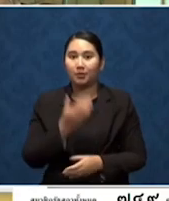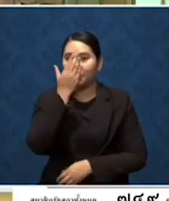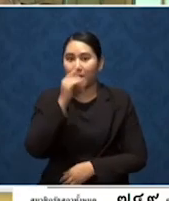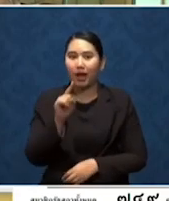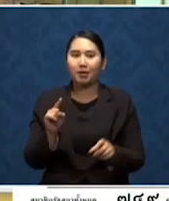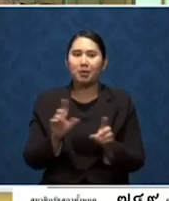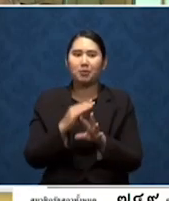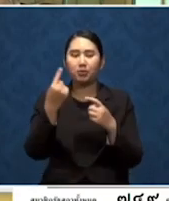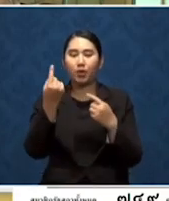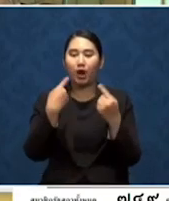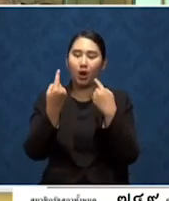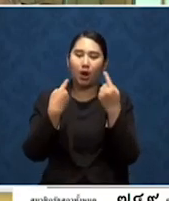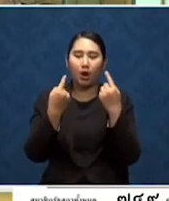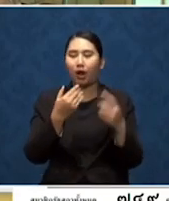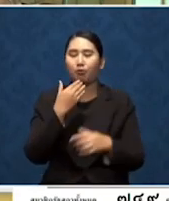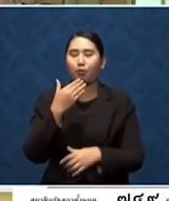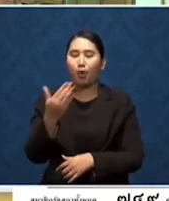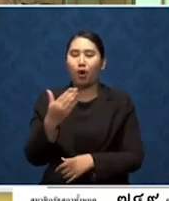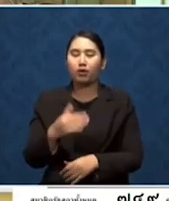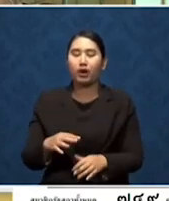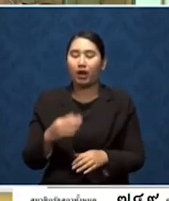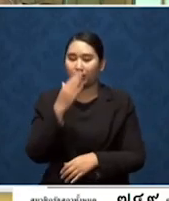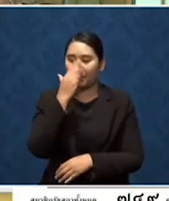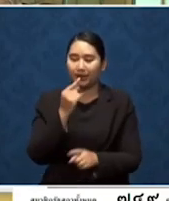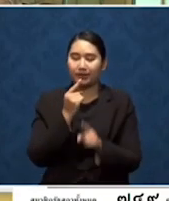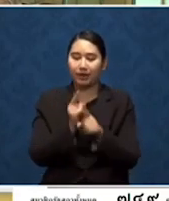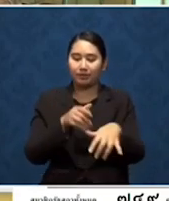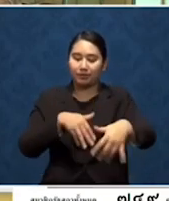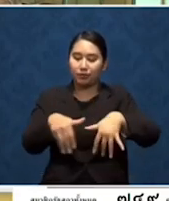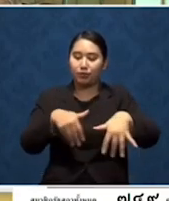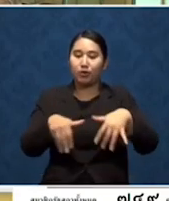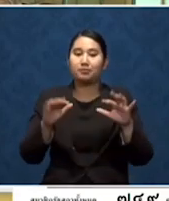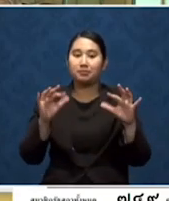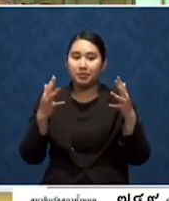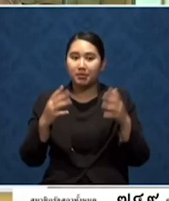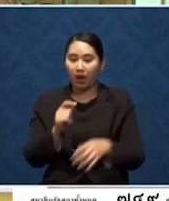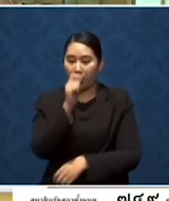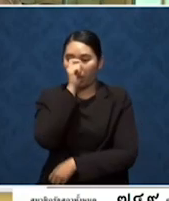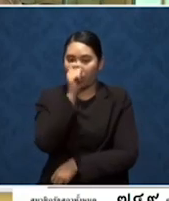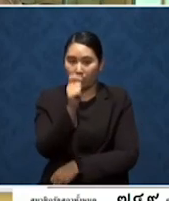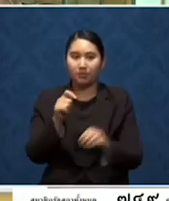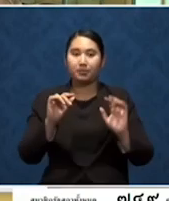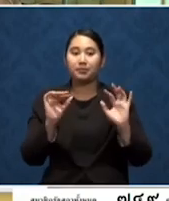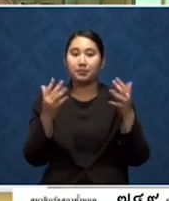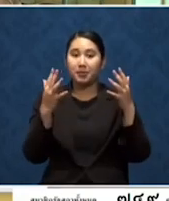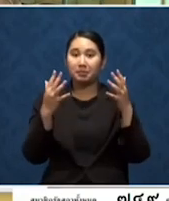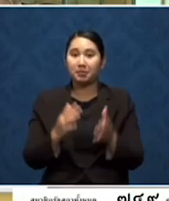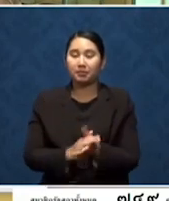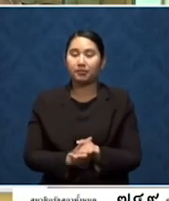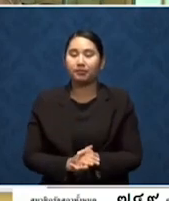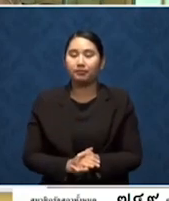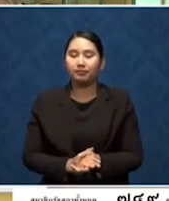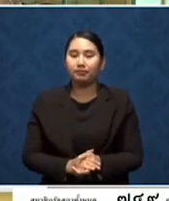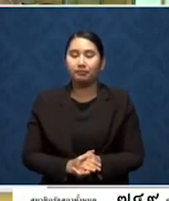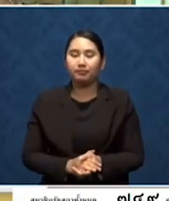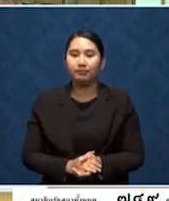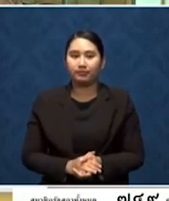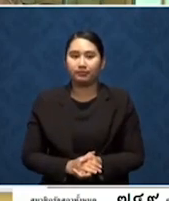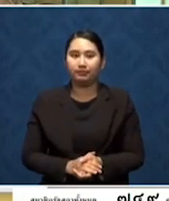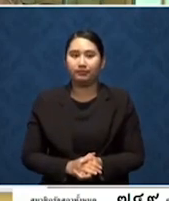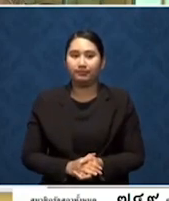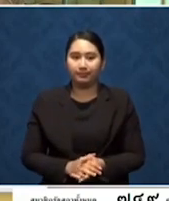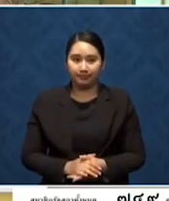ว่าต่อขานตลอดว่าเราเนี่ยไม่เคารพประชาชนไม่ให้ความที่จะนับถือประชาชนนะ